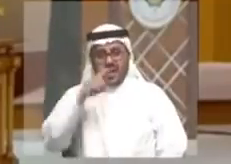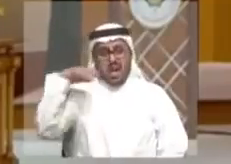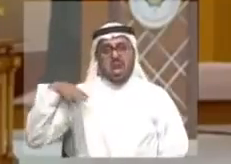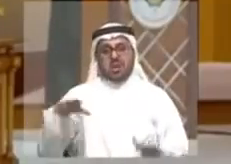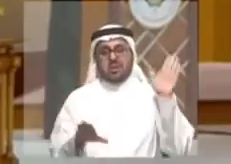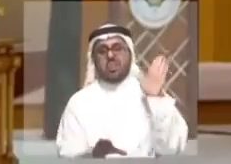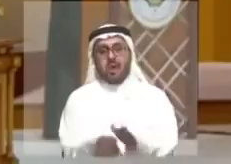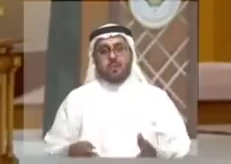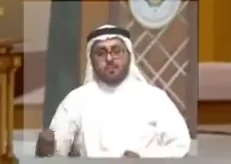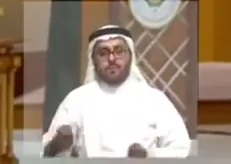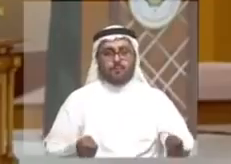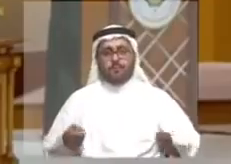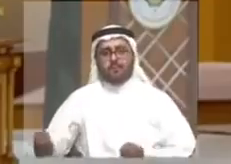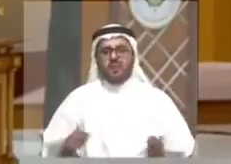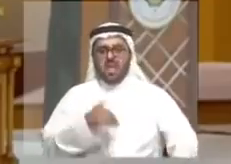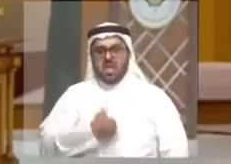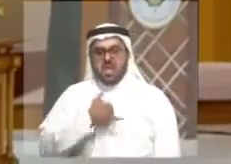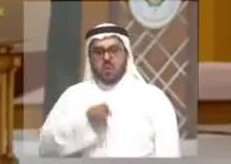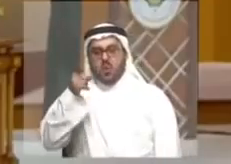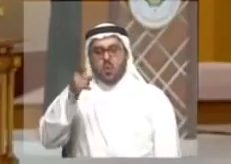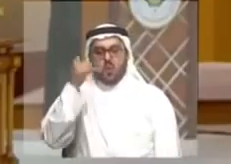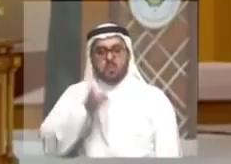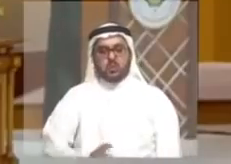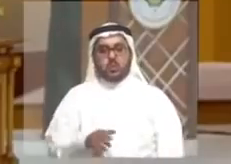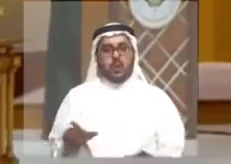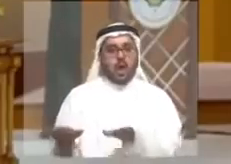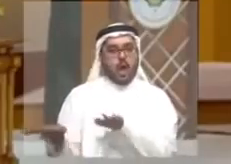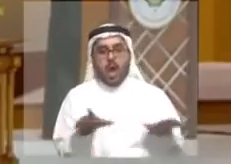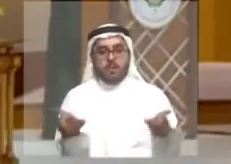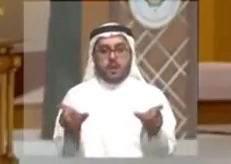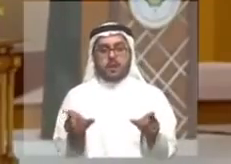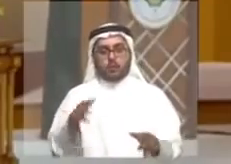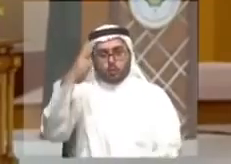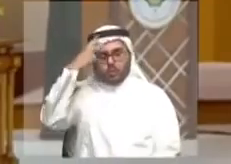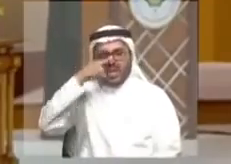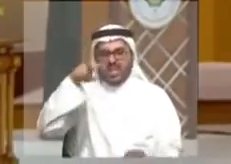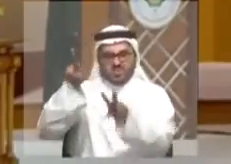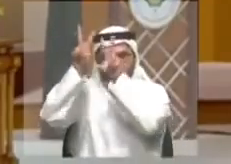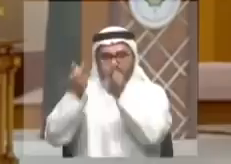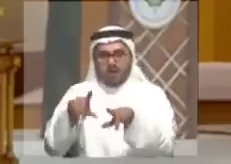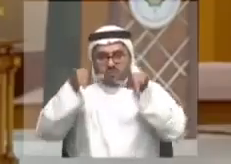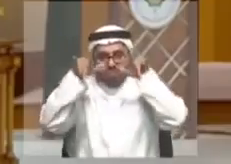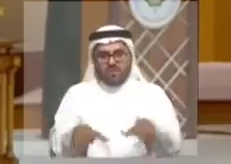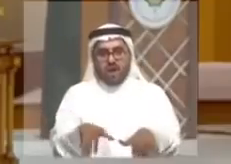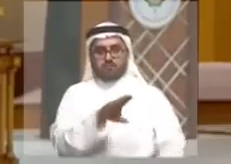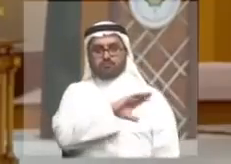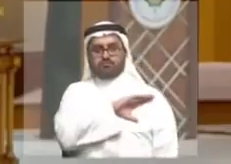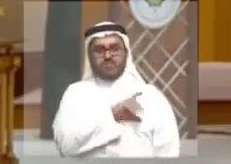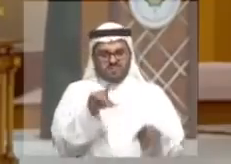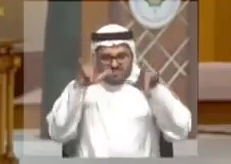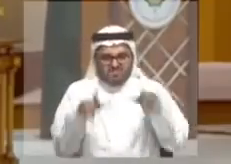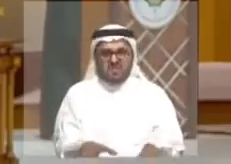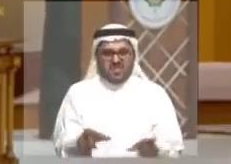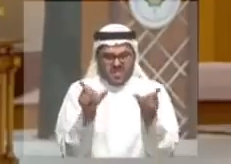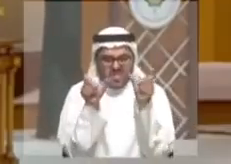إيران للعصابات المارقة في اليمن لتهديد أمن المملكة، مجددين الوقوف والتضامن الكامل مع المملكة في